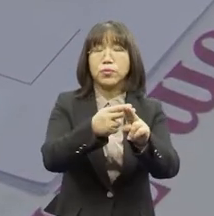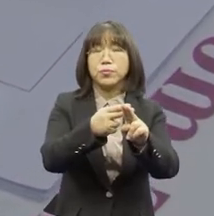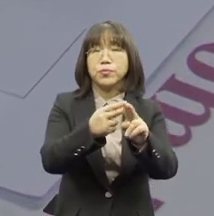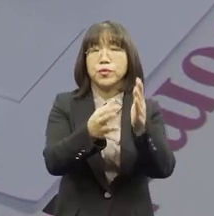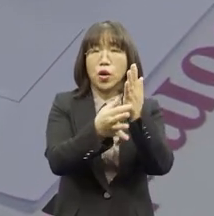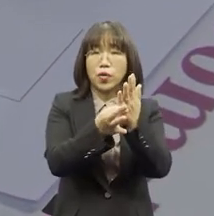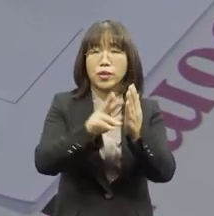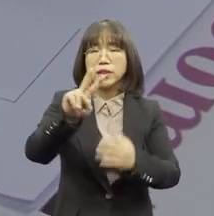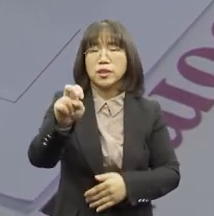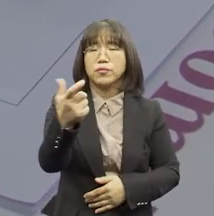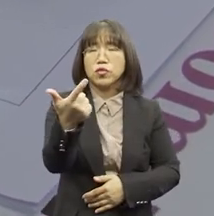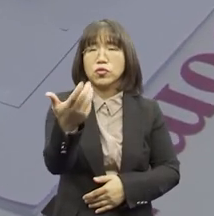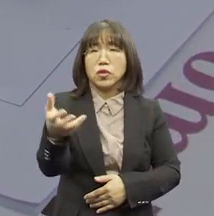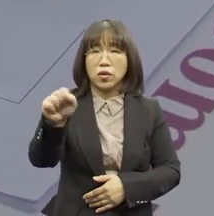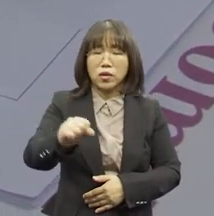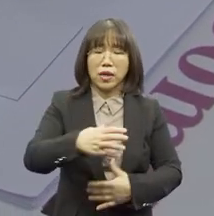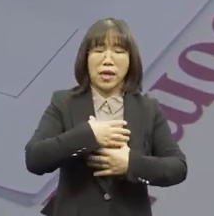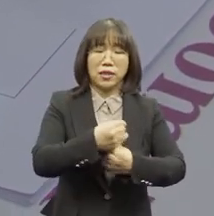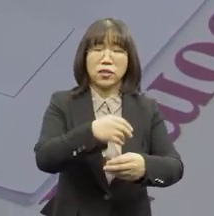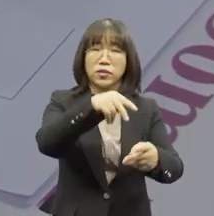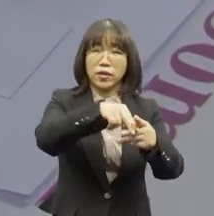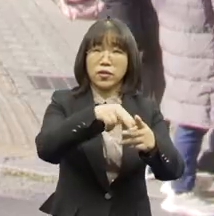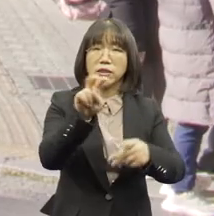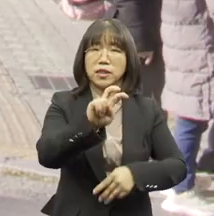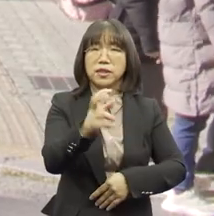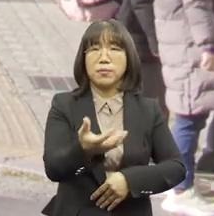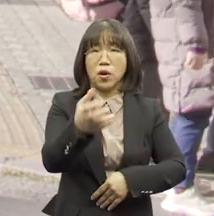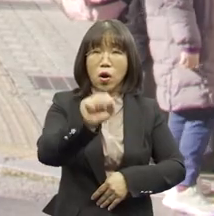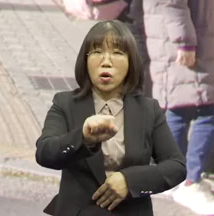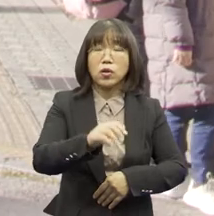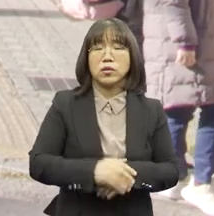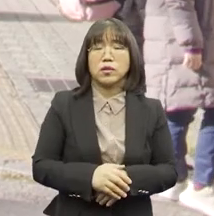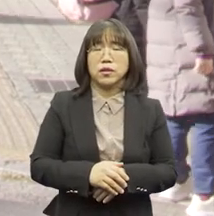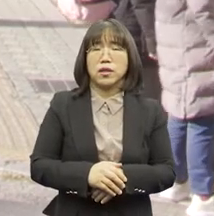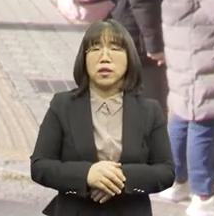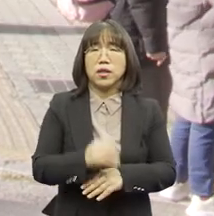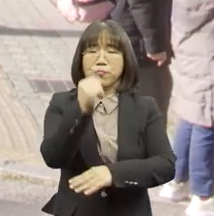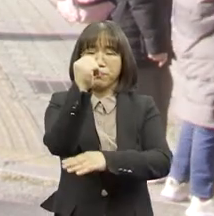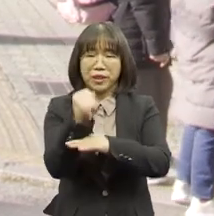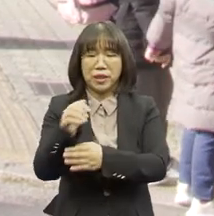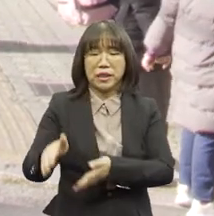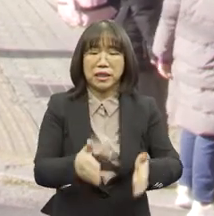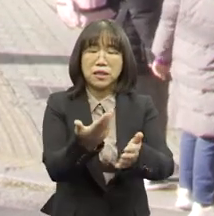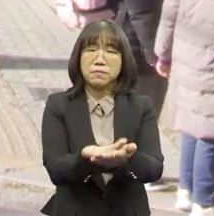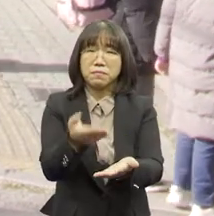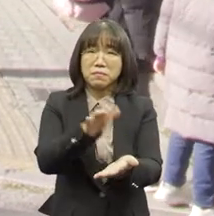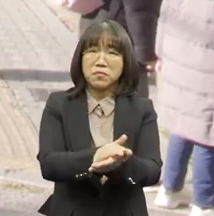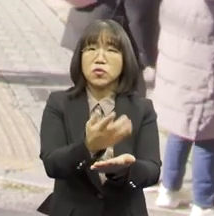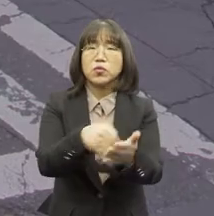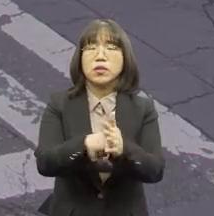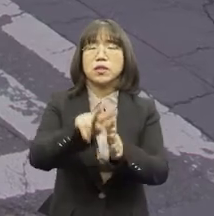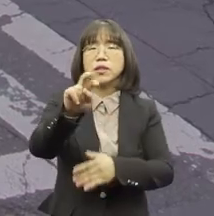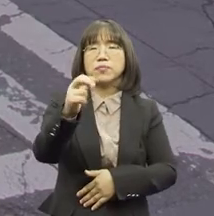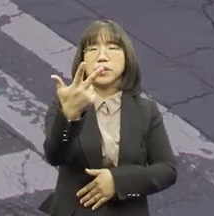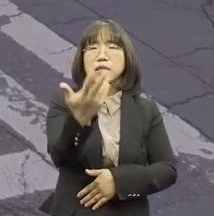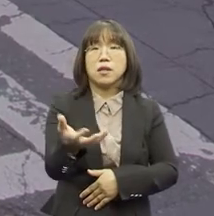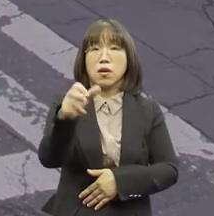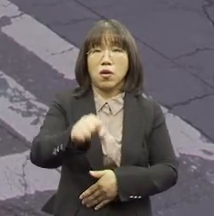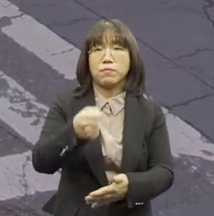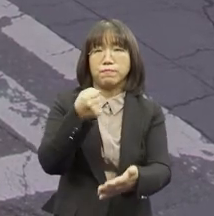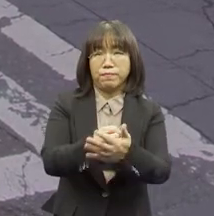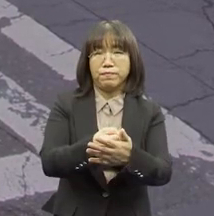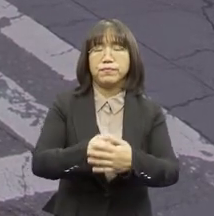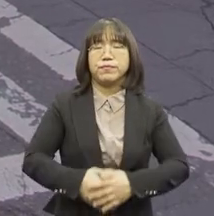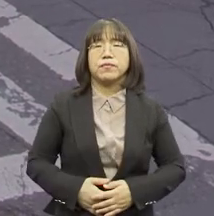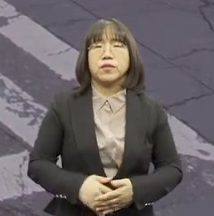발행 26억원 안전 교육 센터 설치에 20억원 노후 불량 도로 정비해 27억원 등이 책정